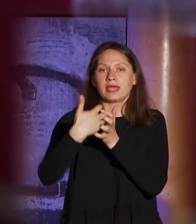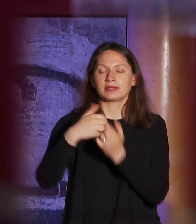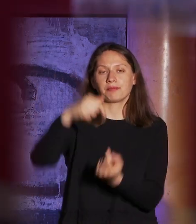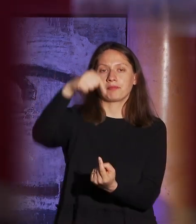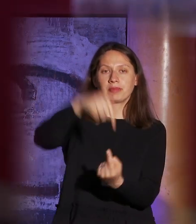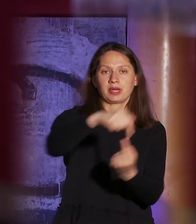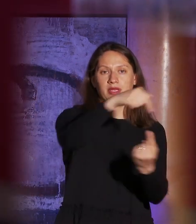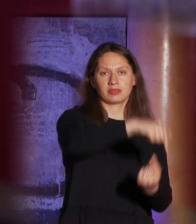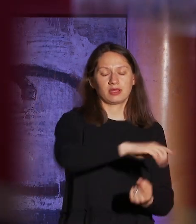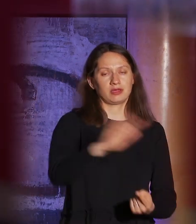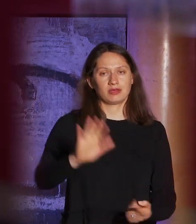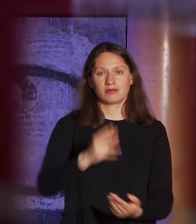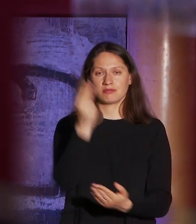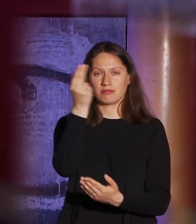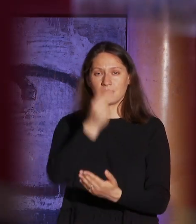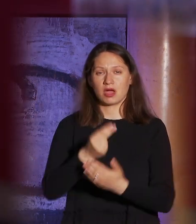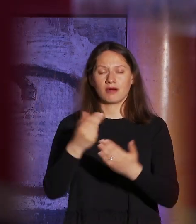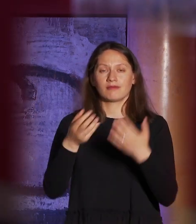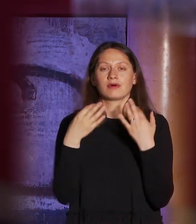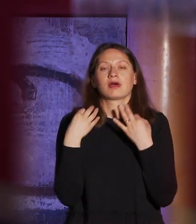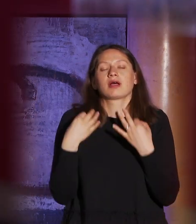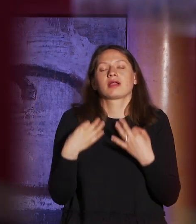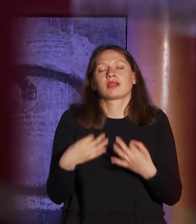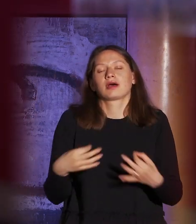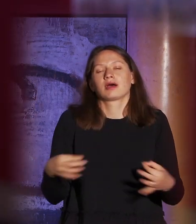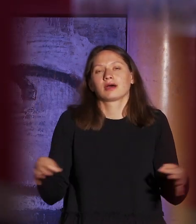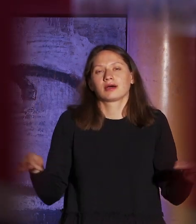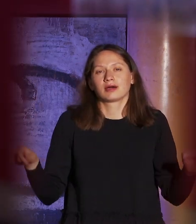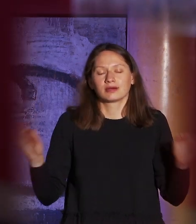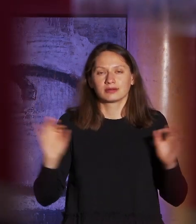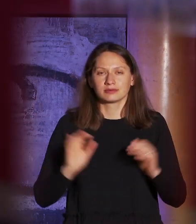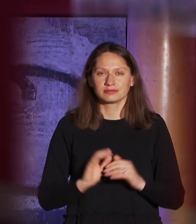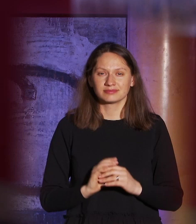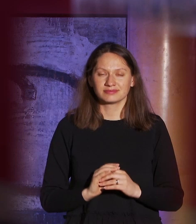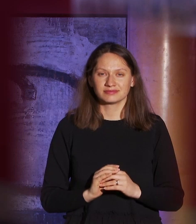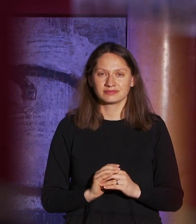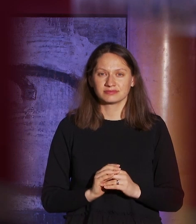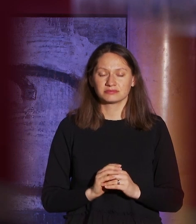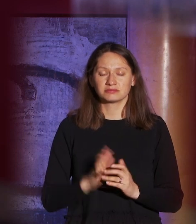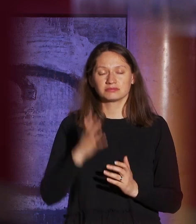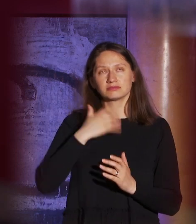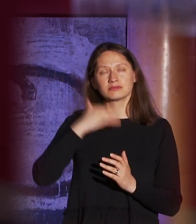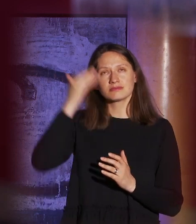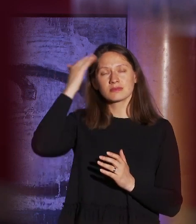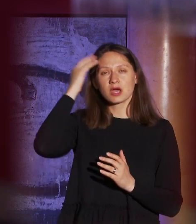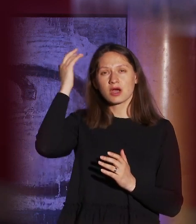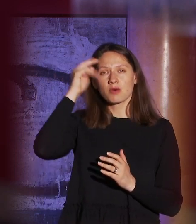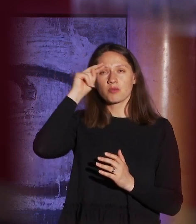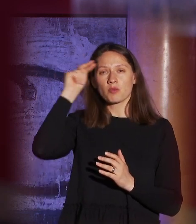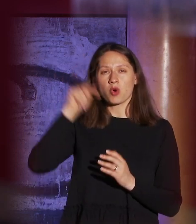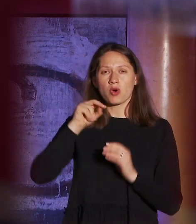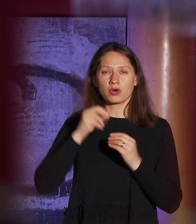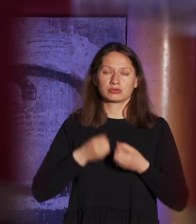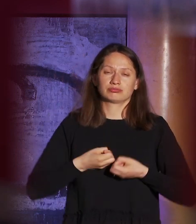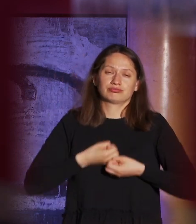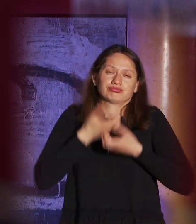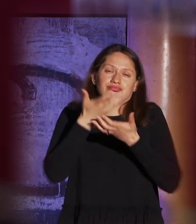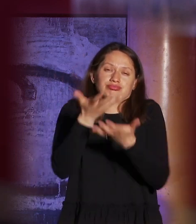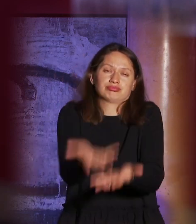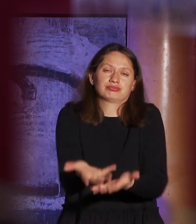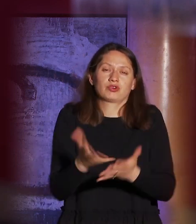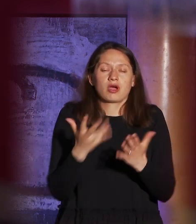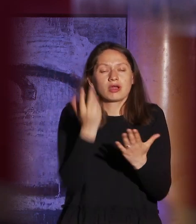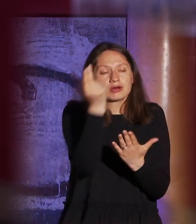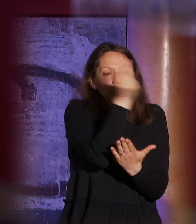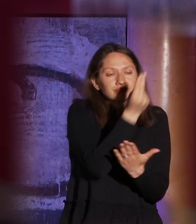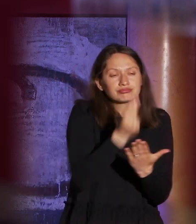turi savo laisvę. Jie išreiškia savo požiūrį. Jie deklaruoja kažką arba